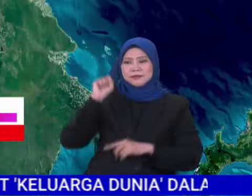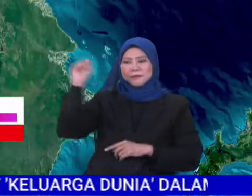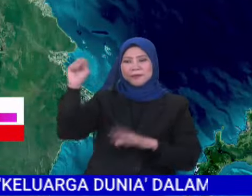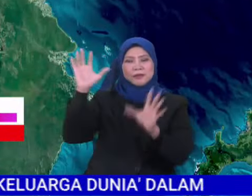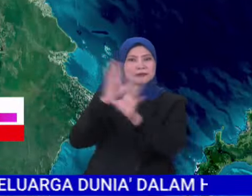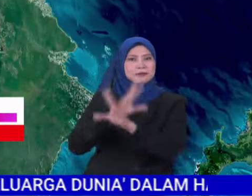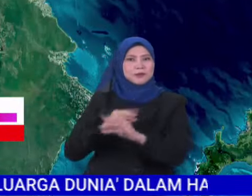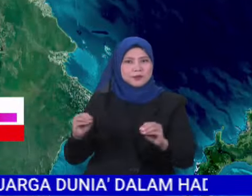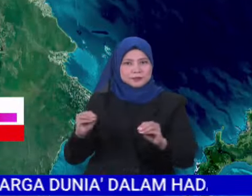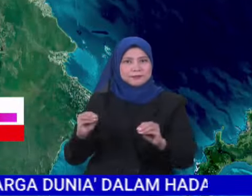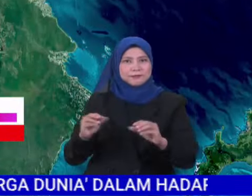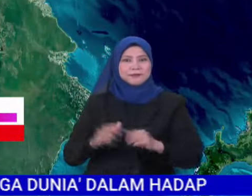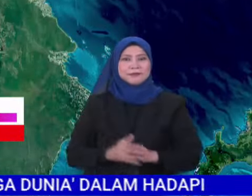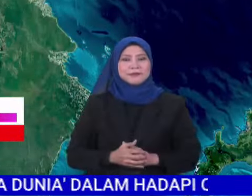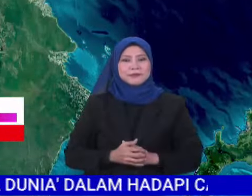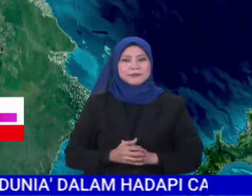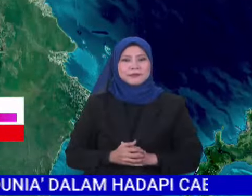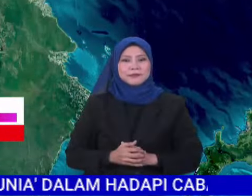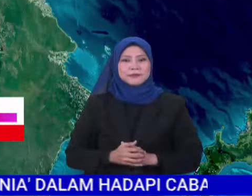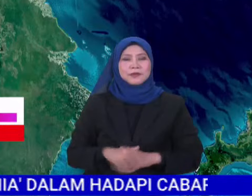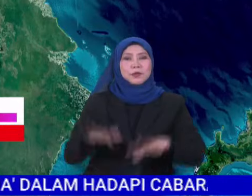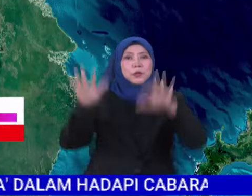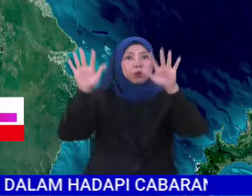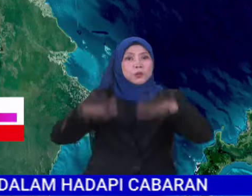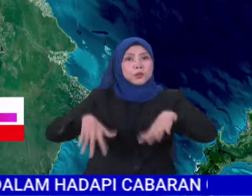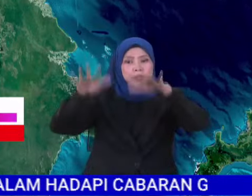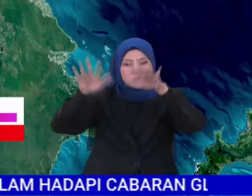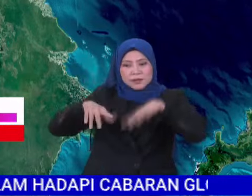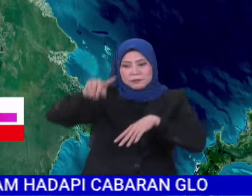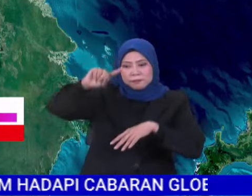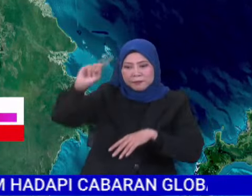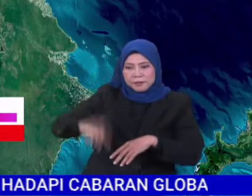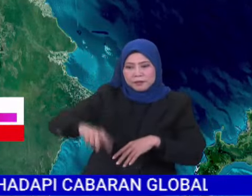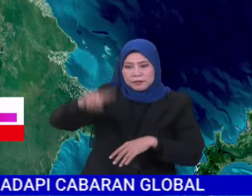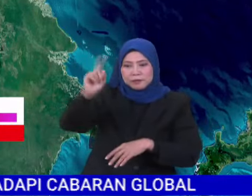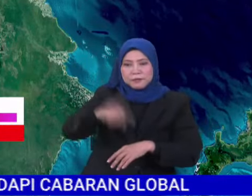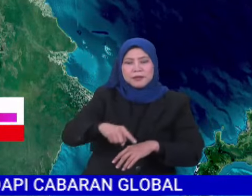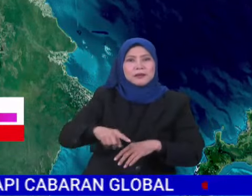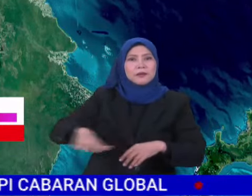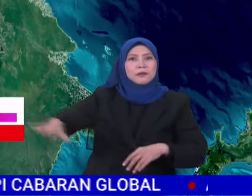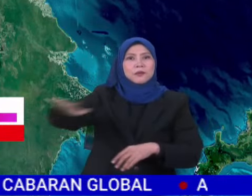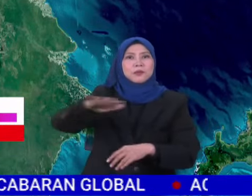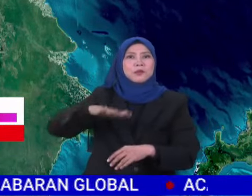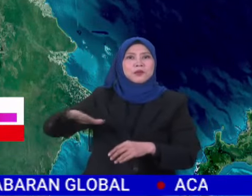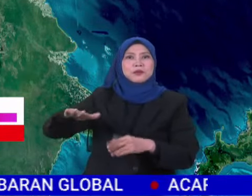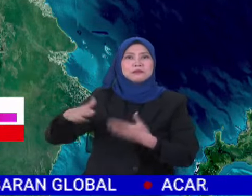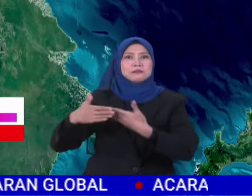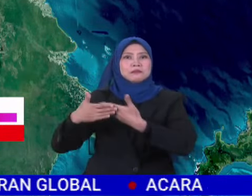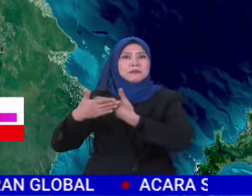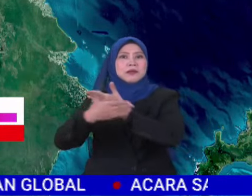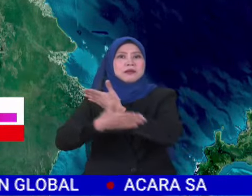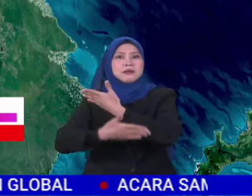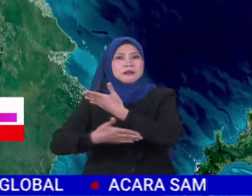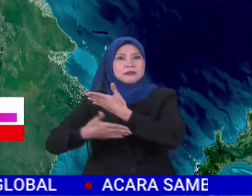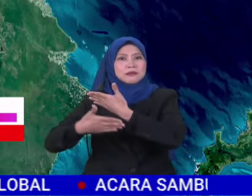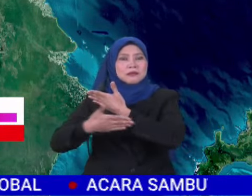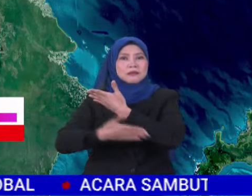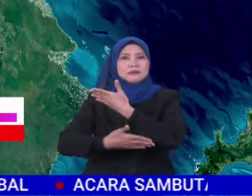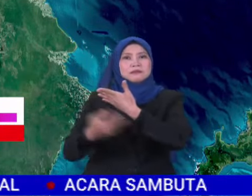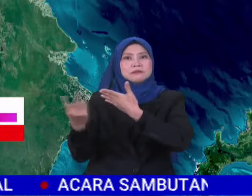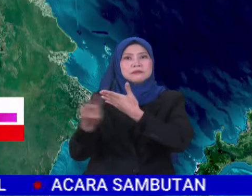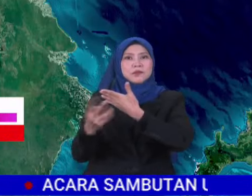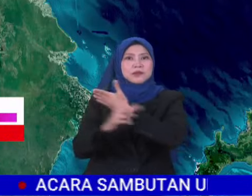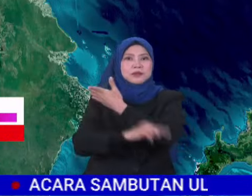negeri Sabah dan Sarawak hujan beserta ribu petir kini sedang berlaku di hampir kesemua bahagia bagi